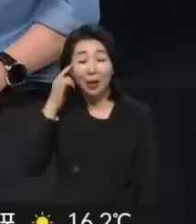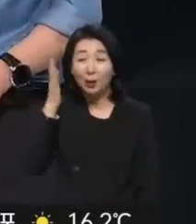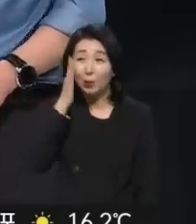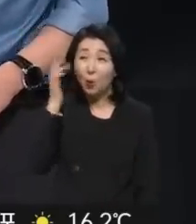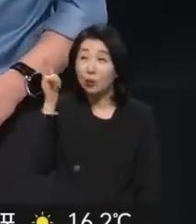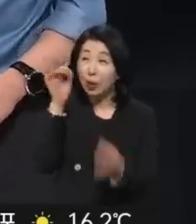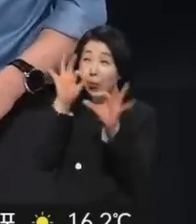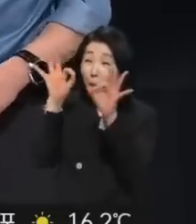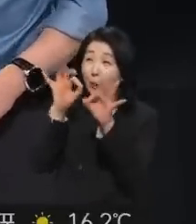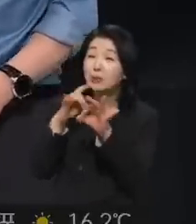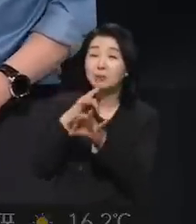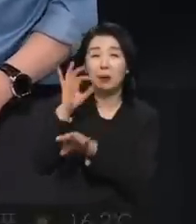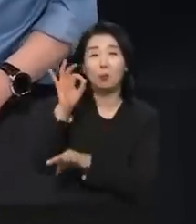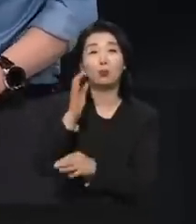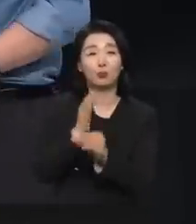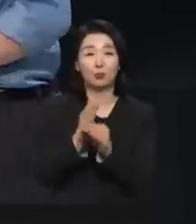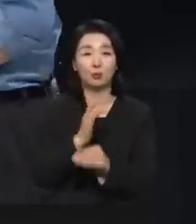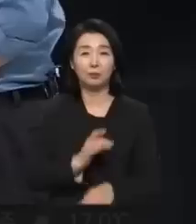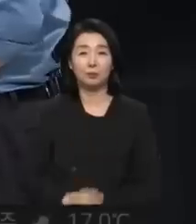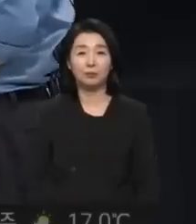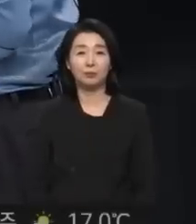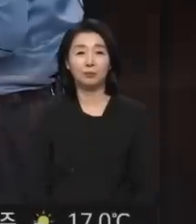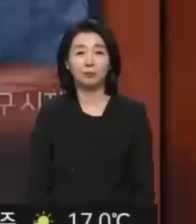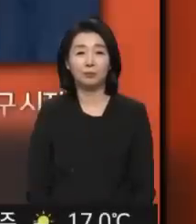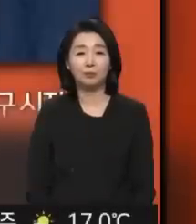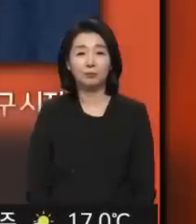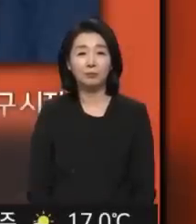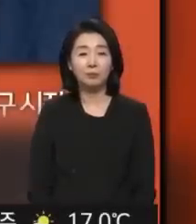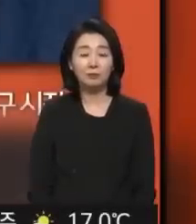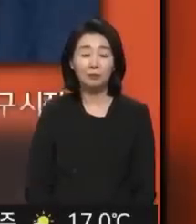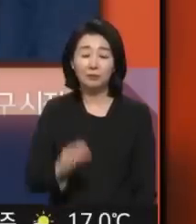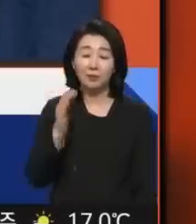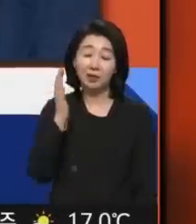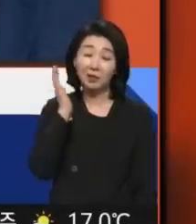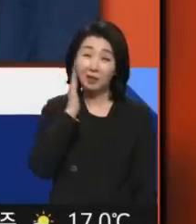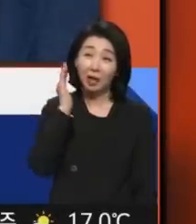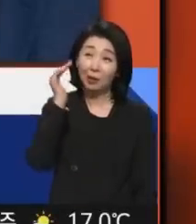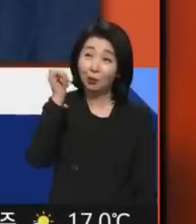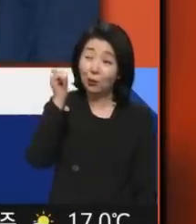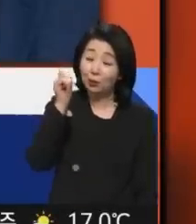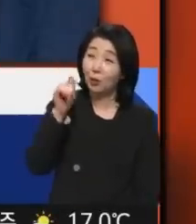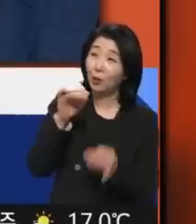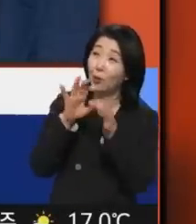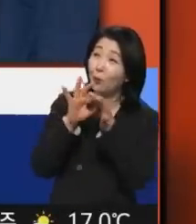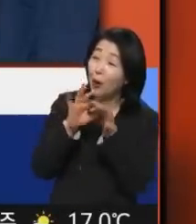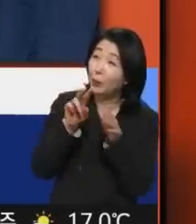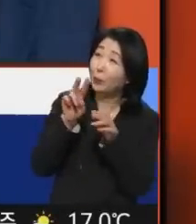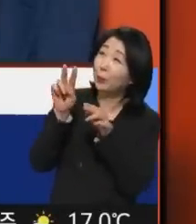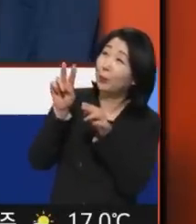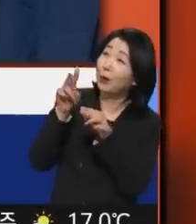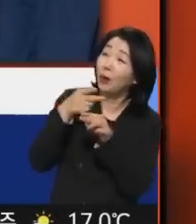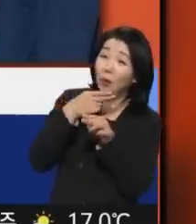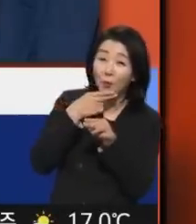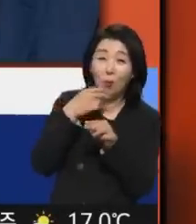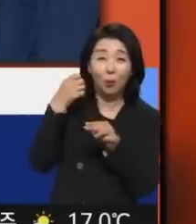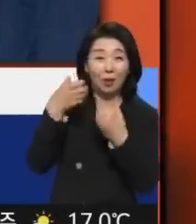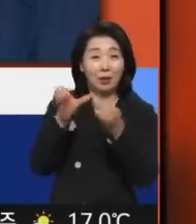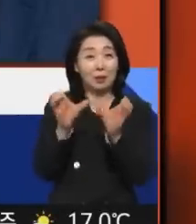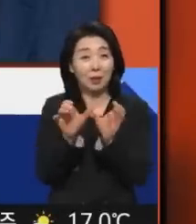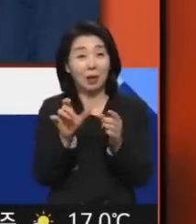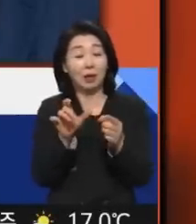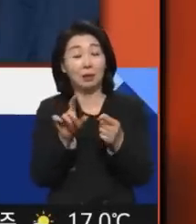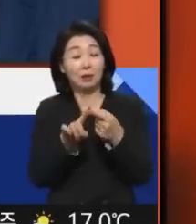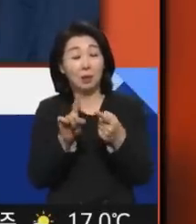용산 눈치만 보고 있다는 겁니다. 용산 대동신을 보지 않고 당을